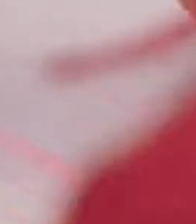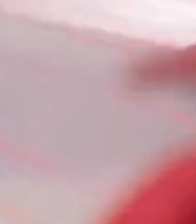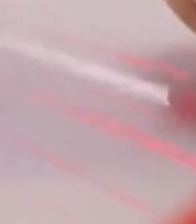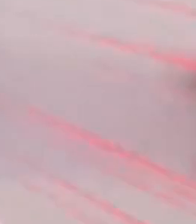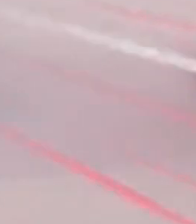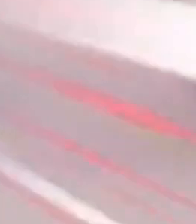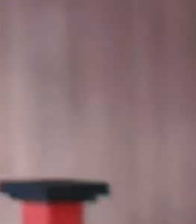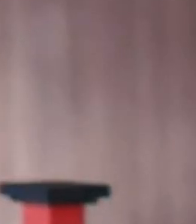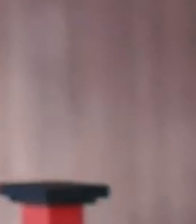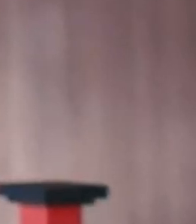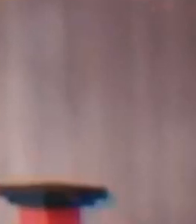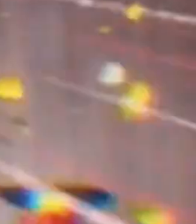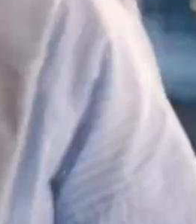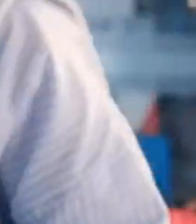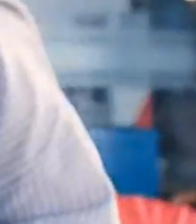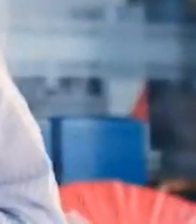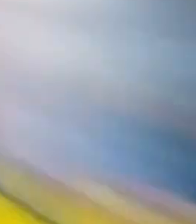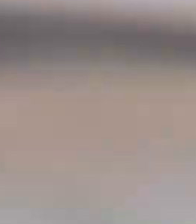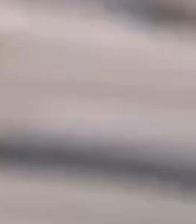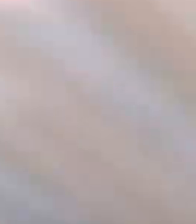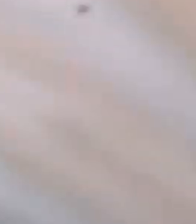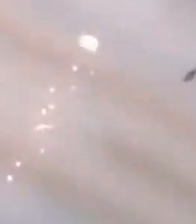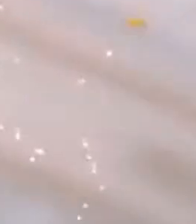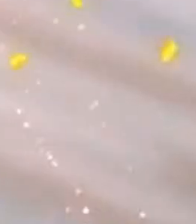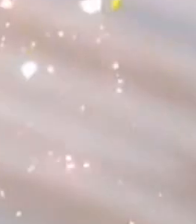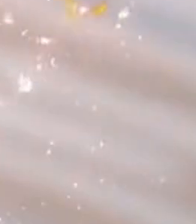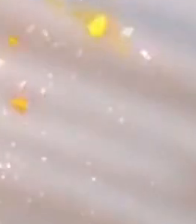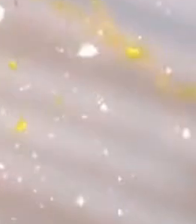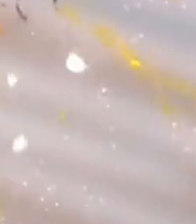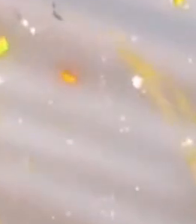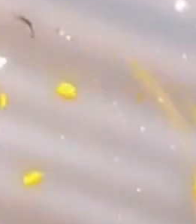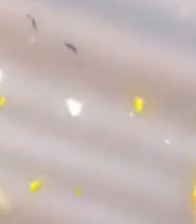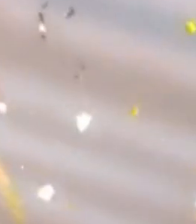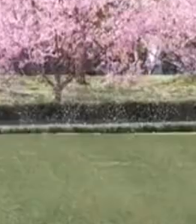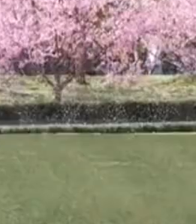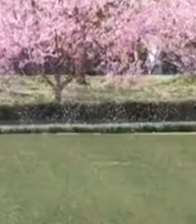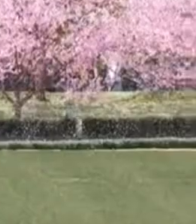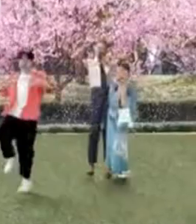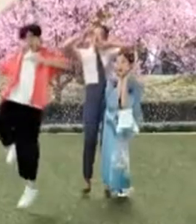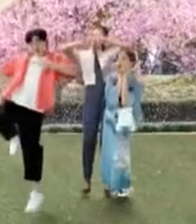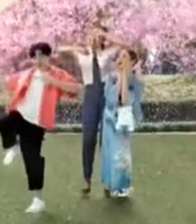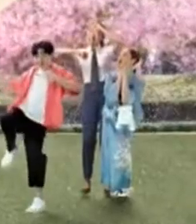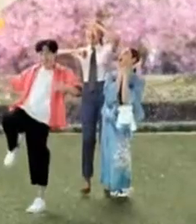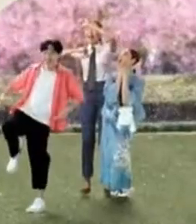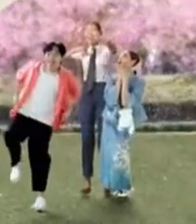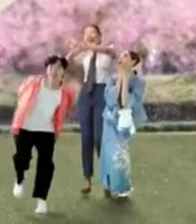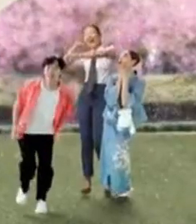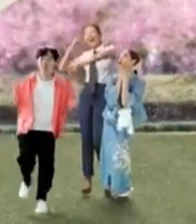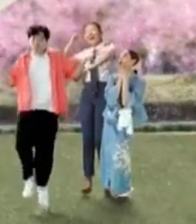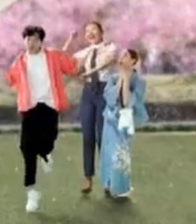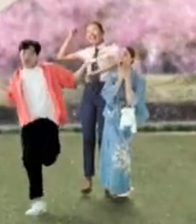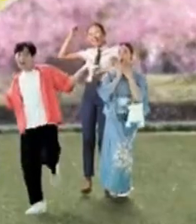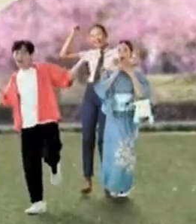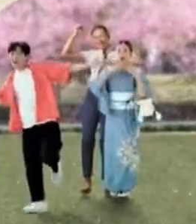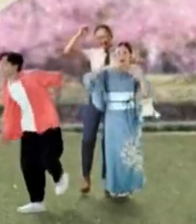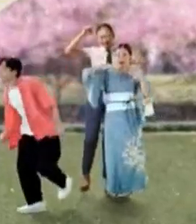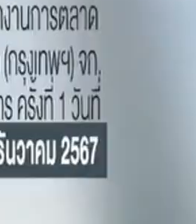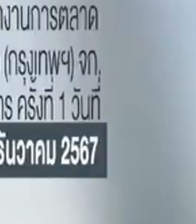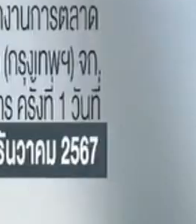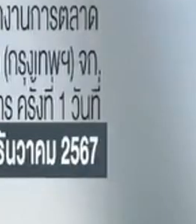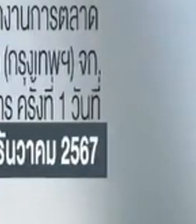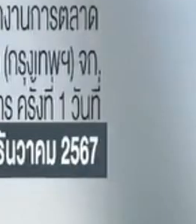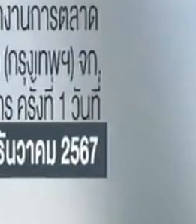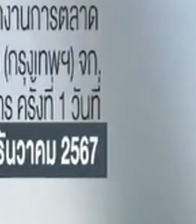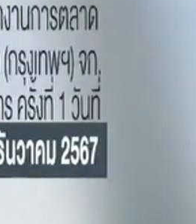ต้าให้คุณลุ้นฟิลสุดว้าวโตโยต้าก้าวสู่ฟิลดีๆมอบ999ความสุขลุ้นรถใหม่ถึง4คันและ